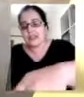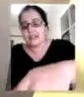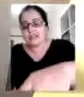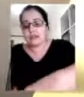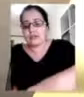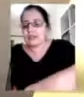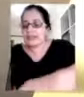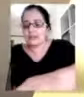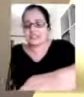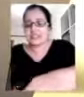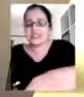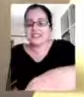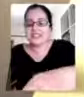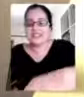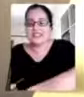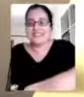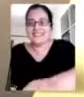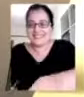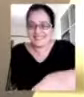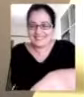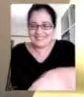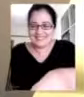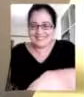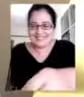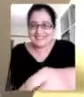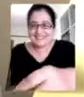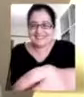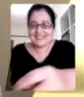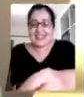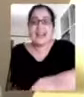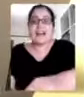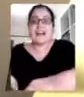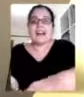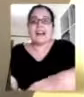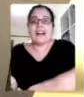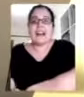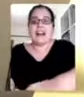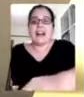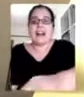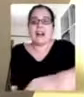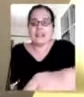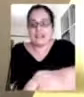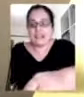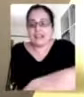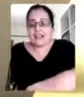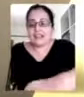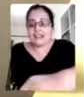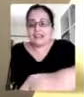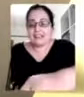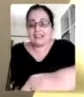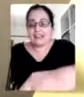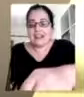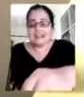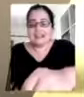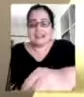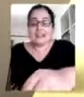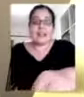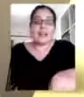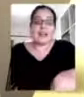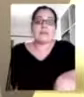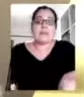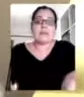diye. Royal'ı her türlü iç. Royal Yacht'ta ihtiyaç yok ki, dinlendirmeyi açar açmaz hazır çıkıyor. Yani